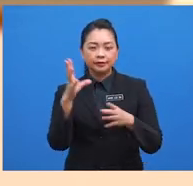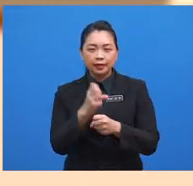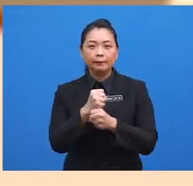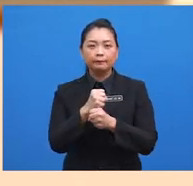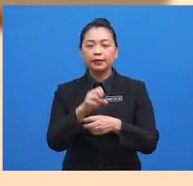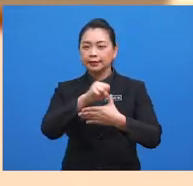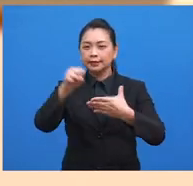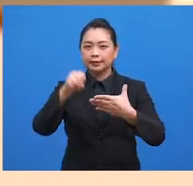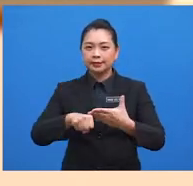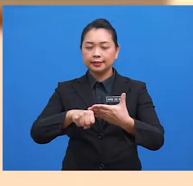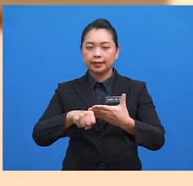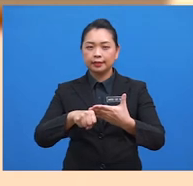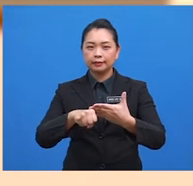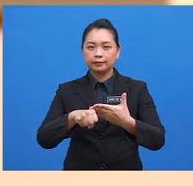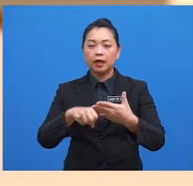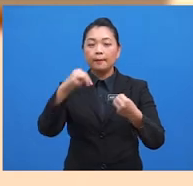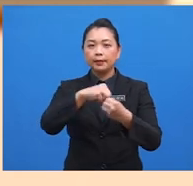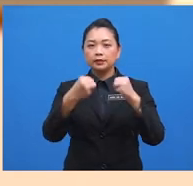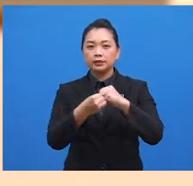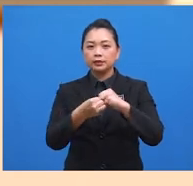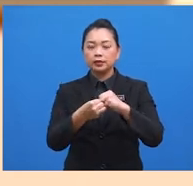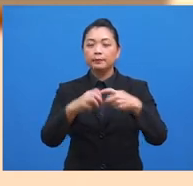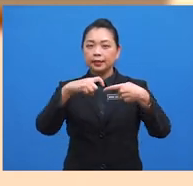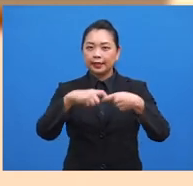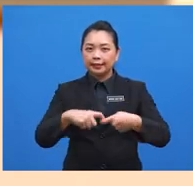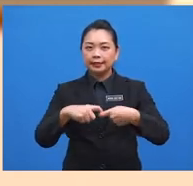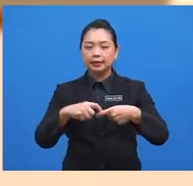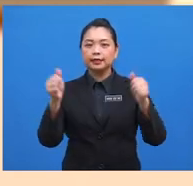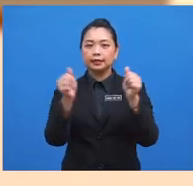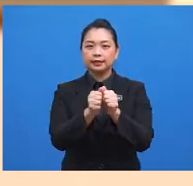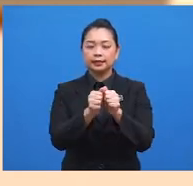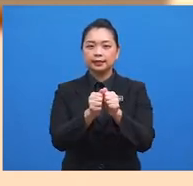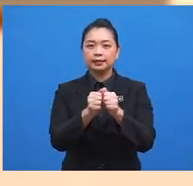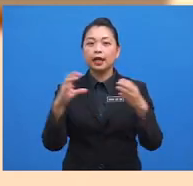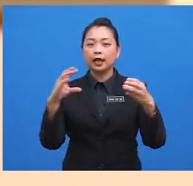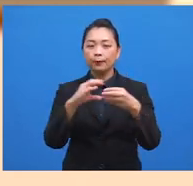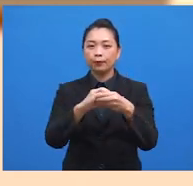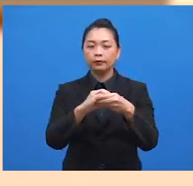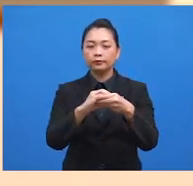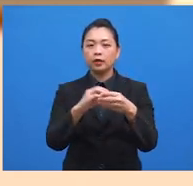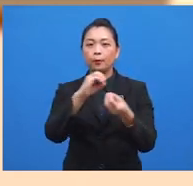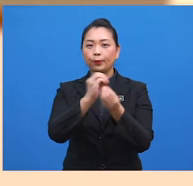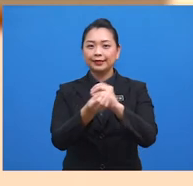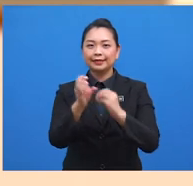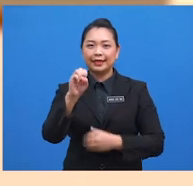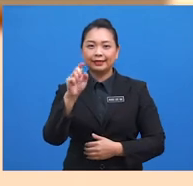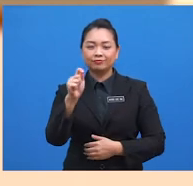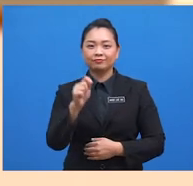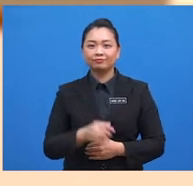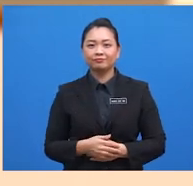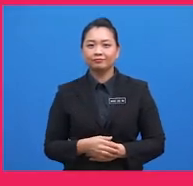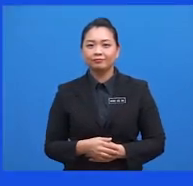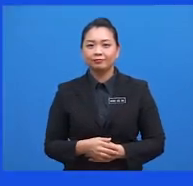dapat menyelesaikan masalah berkaitan dengan gabungan operasi set.